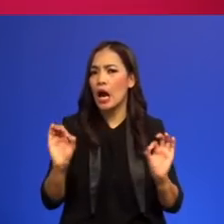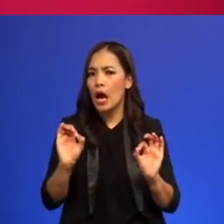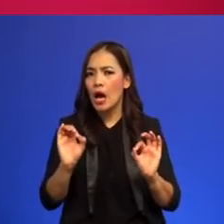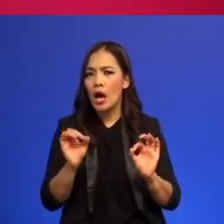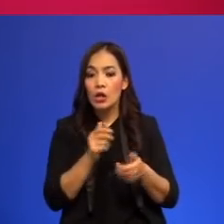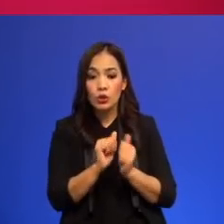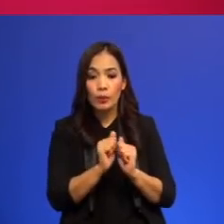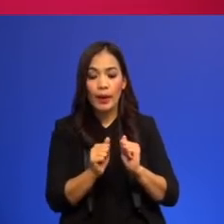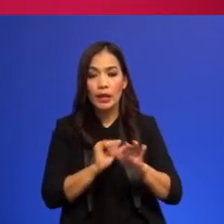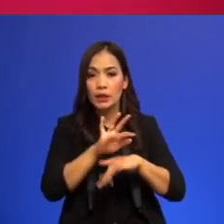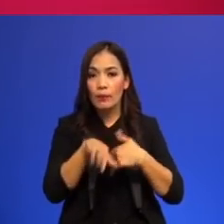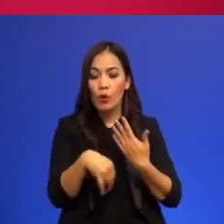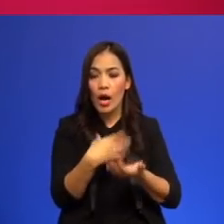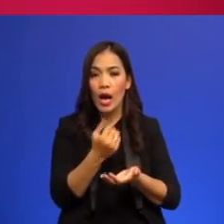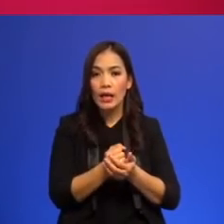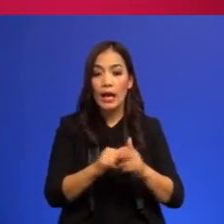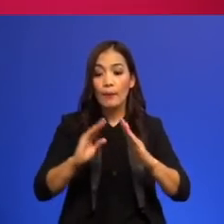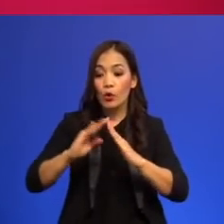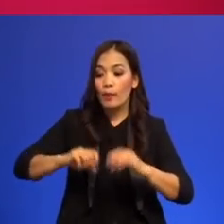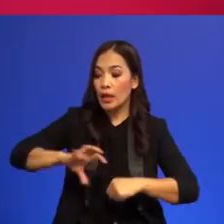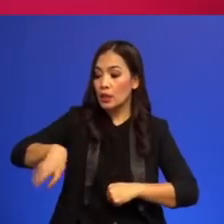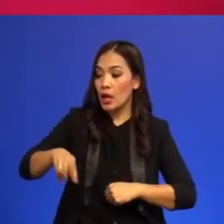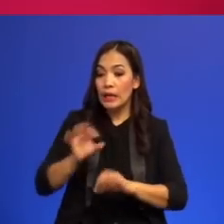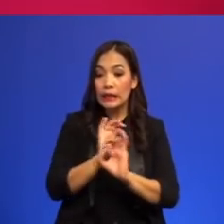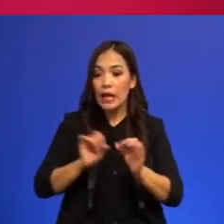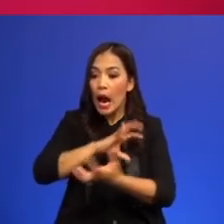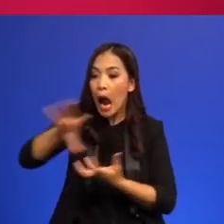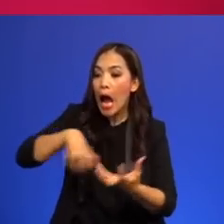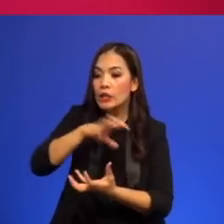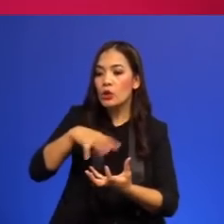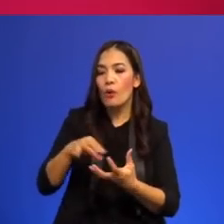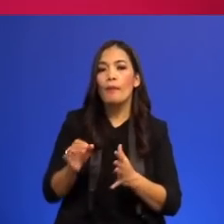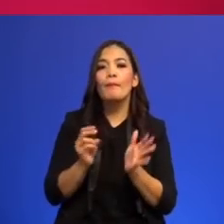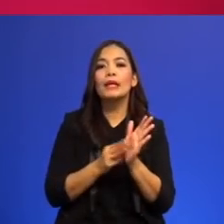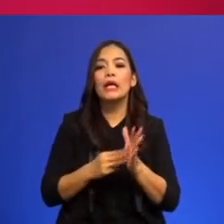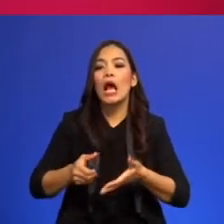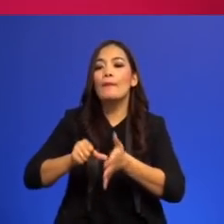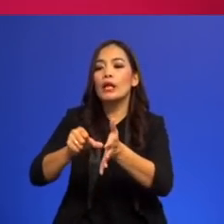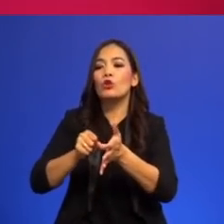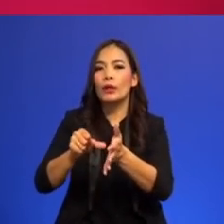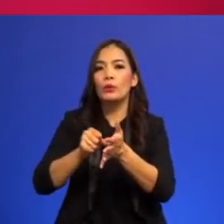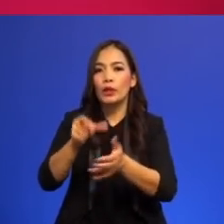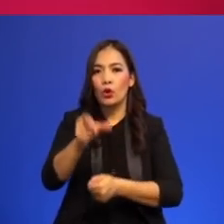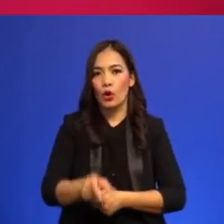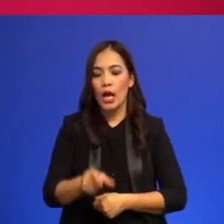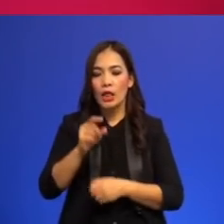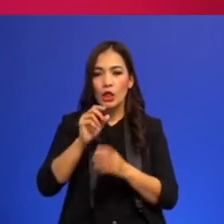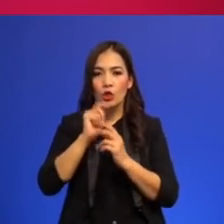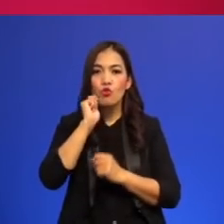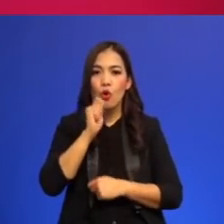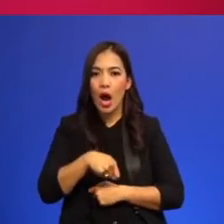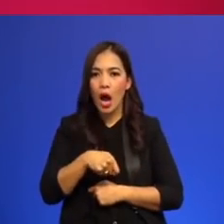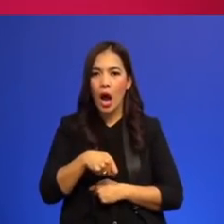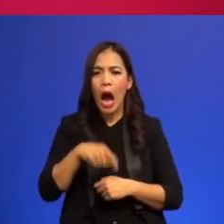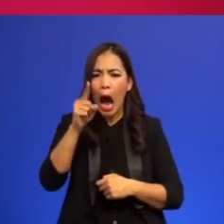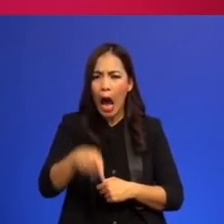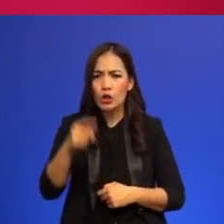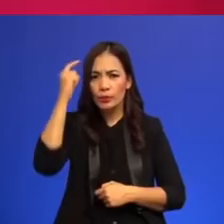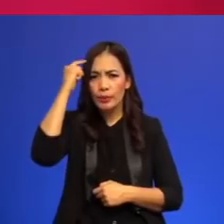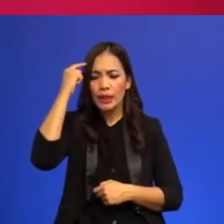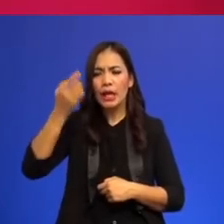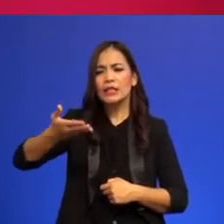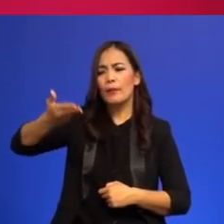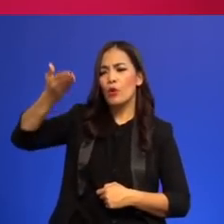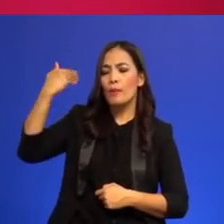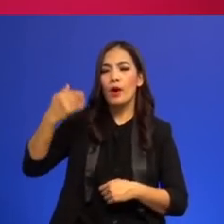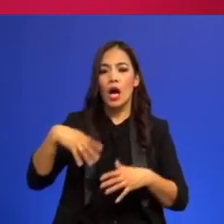Supaya stabilitas rumah tanggamu jangan berantakan gara-gara bantu orang tua. Makanya harus dipikirkan jauh-jauh hari. Kalau kau bisa